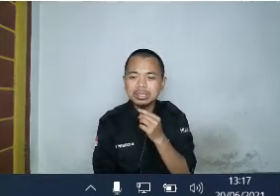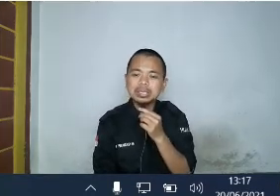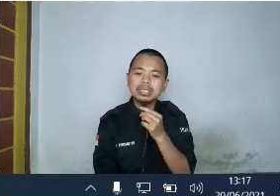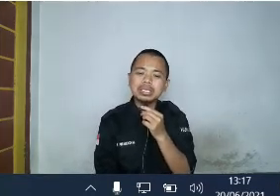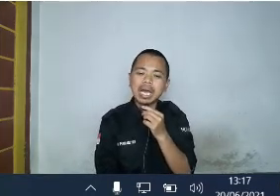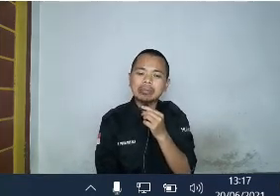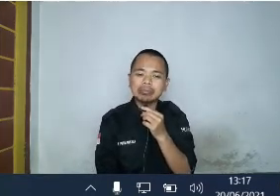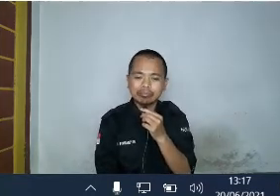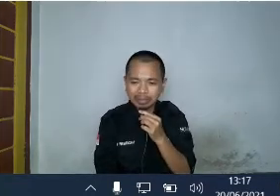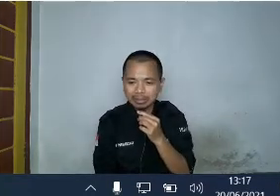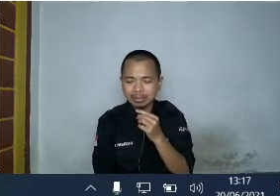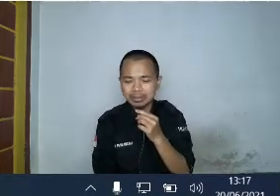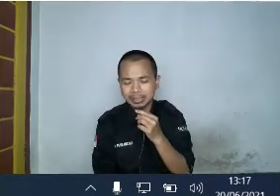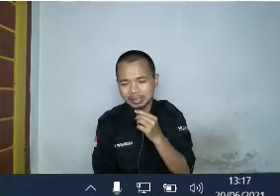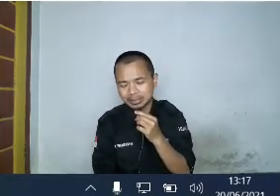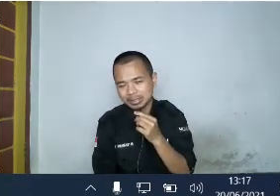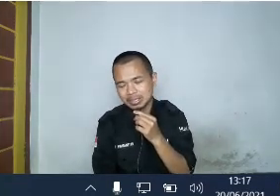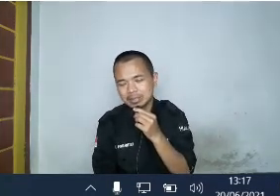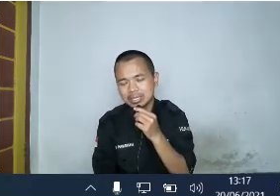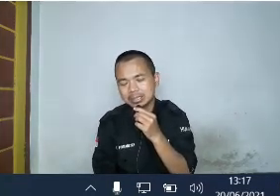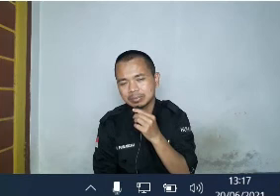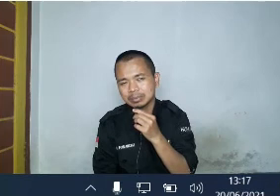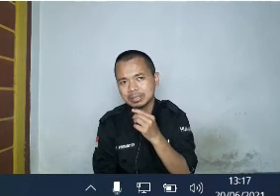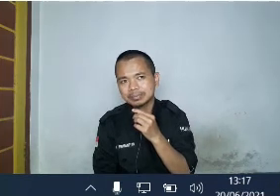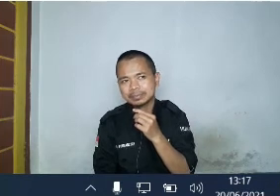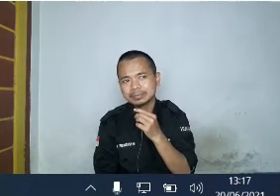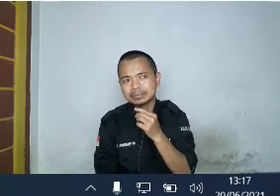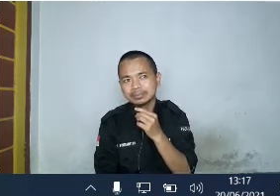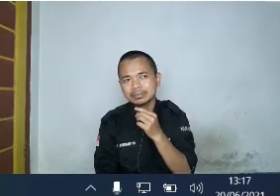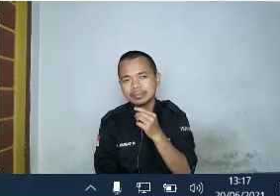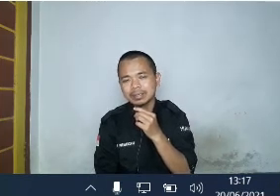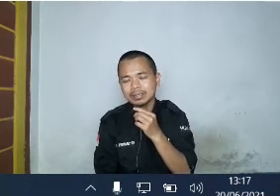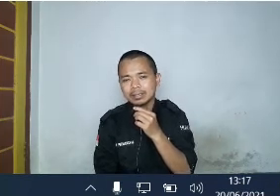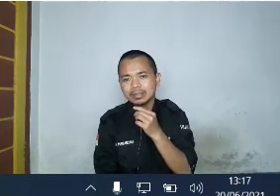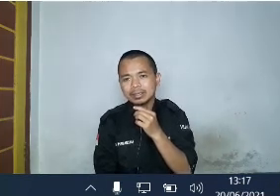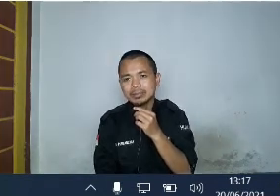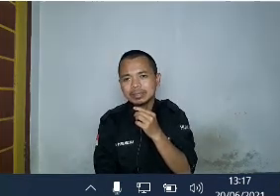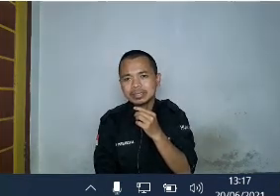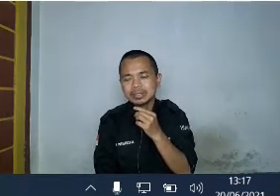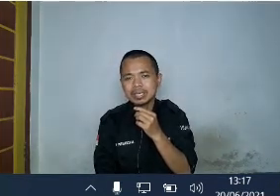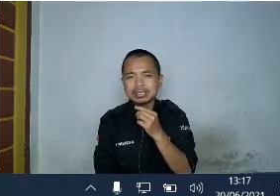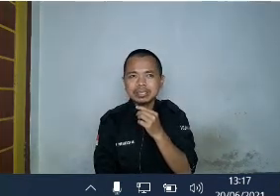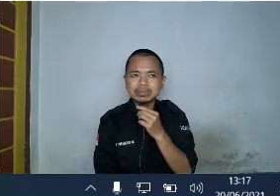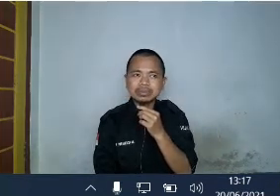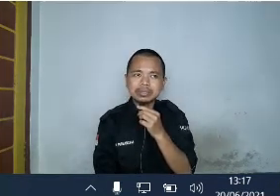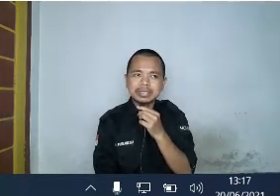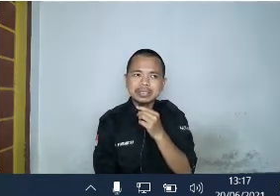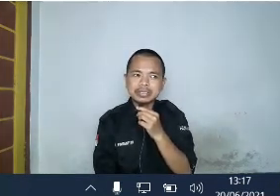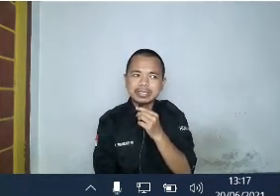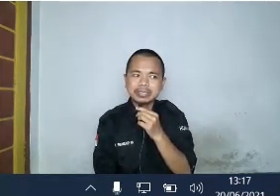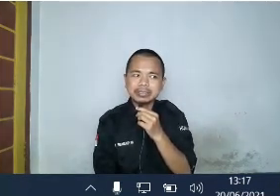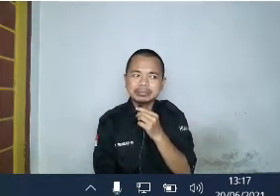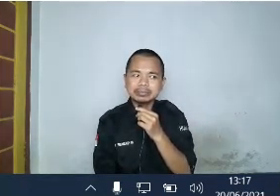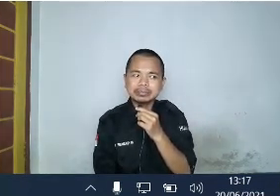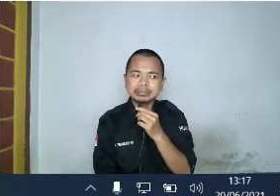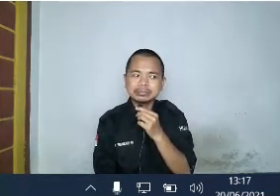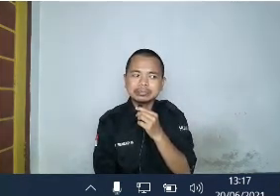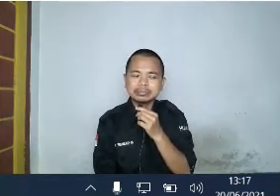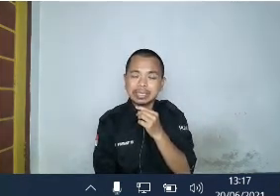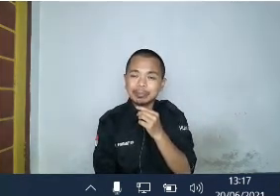tersebut di ambil oleh kita jadi misalkan teman-teman ngambil Soalnya mulai